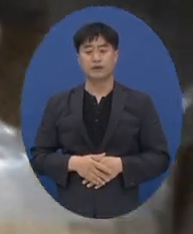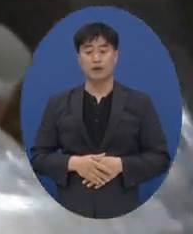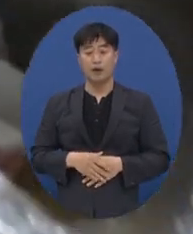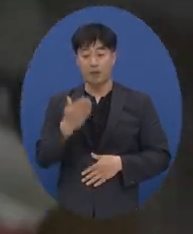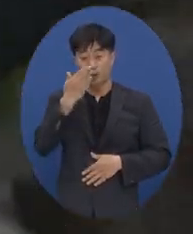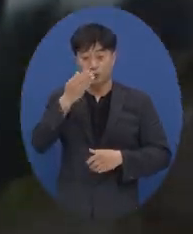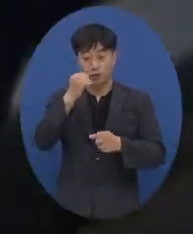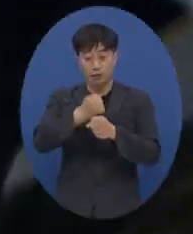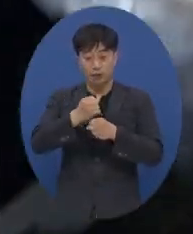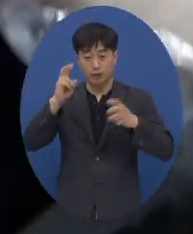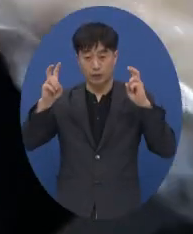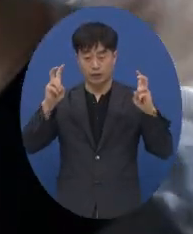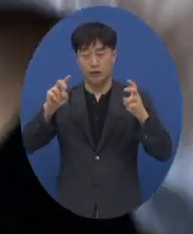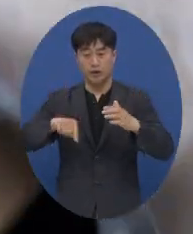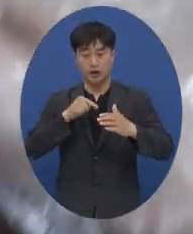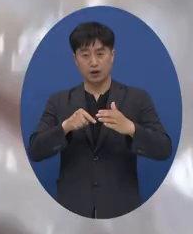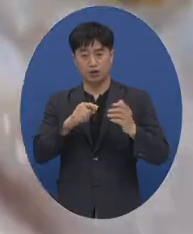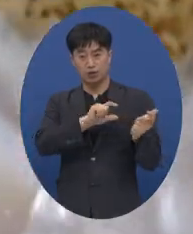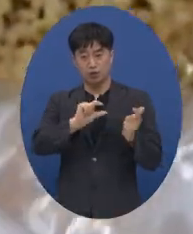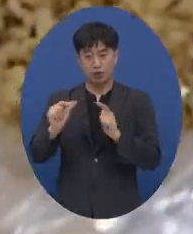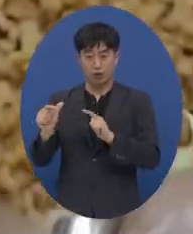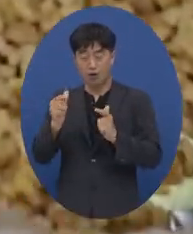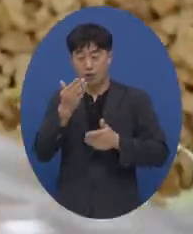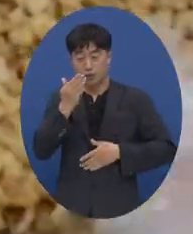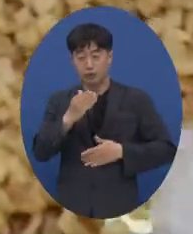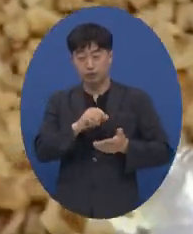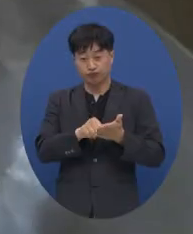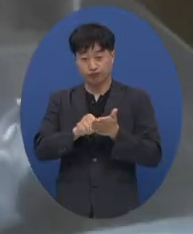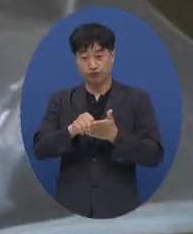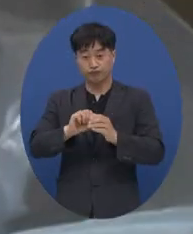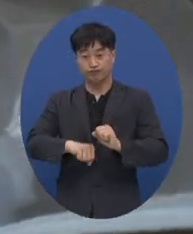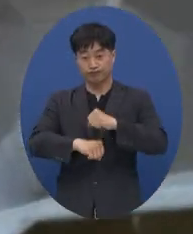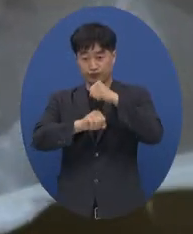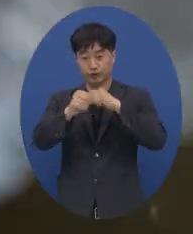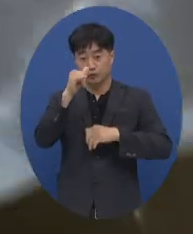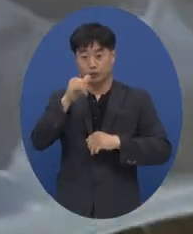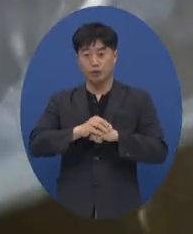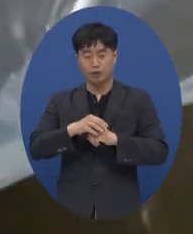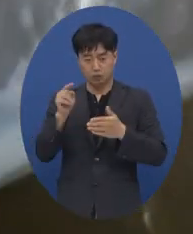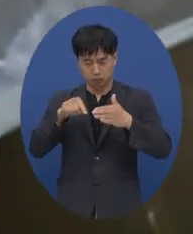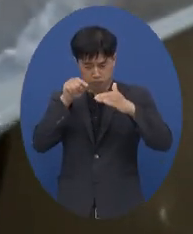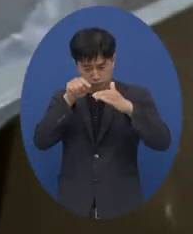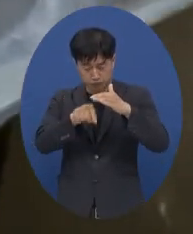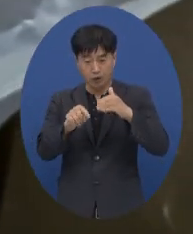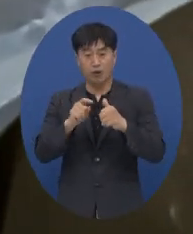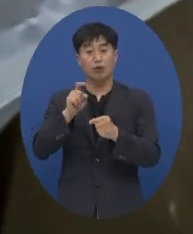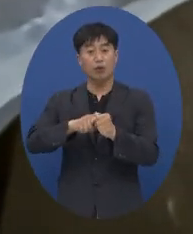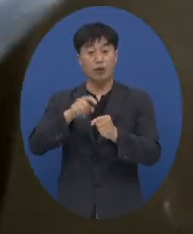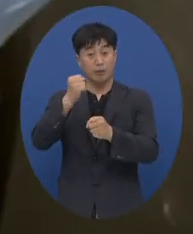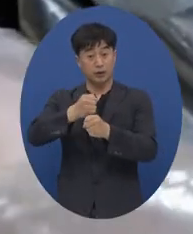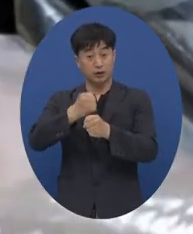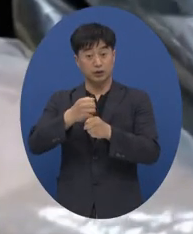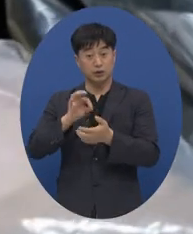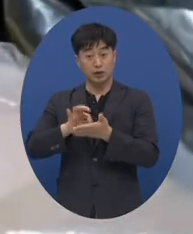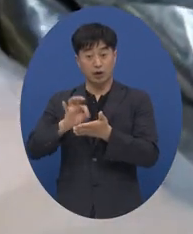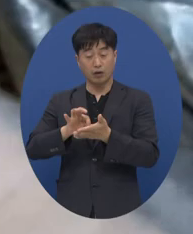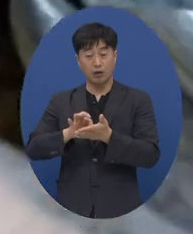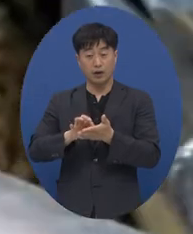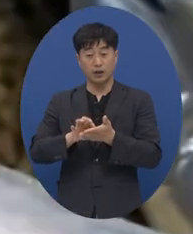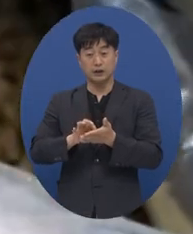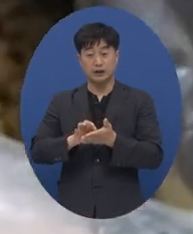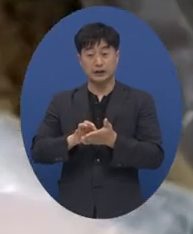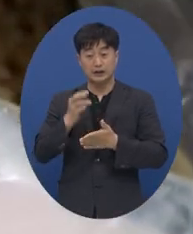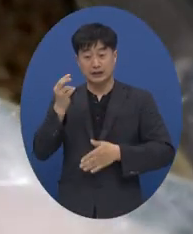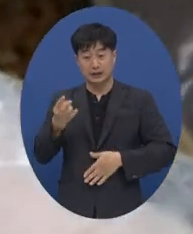한 식품업체 내부, 각종 식재료가 쌓여 있습니다. 안을 들여다봤더니 떡을 만들 때 사용되는